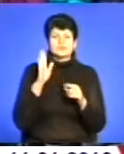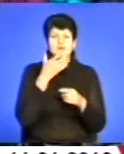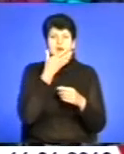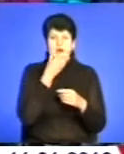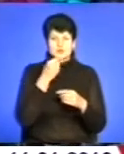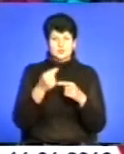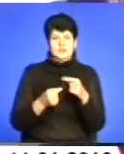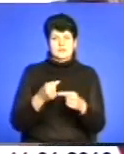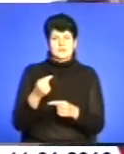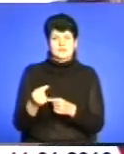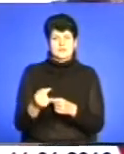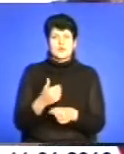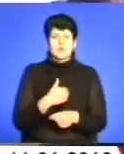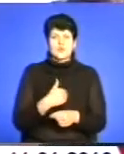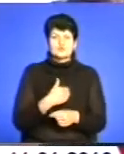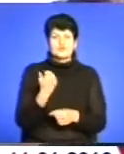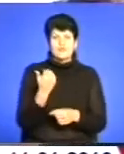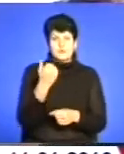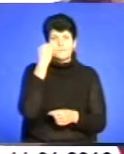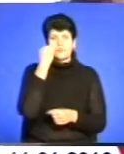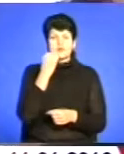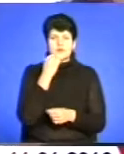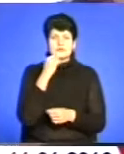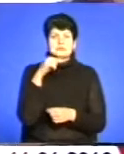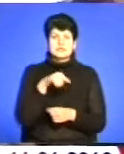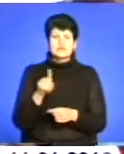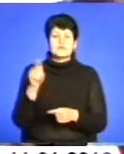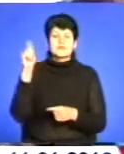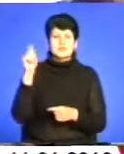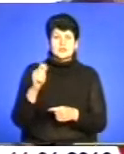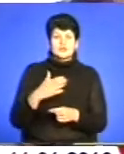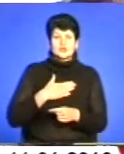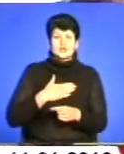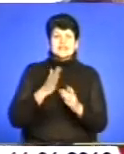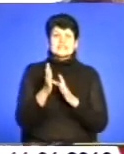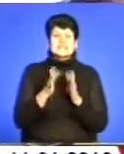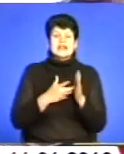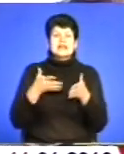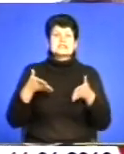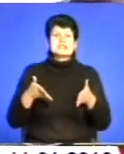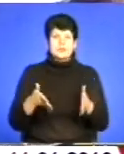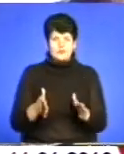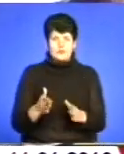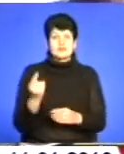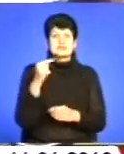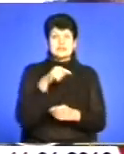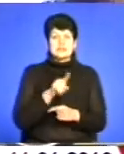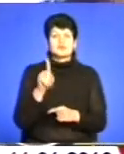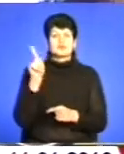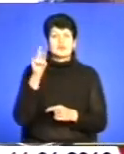традицією. Хочу вам подякувати за те, що ви приїхали до нас на Різдво, за те, що ви